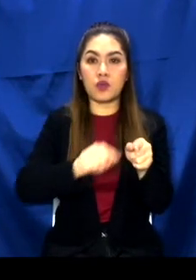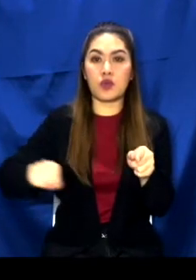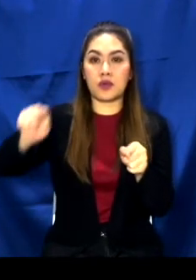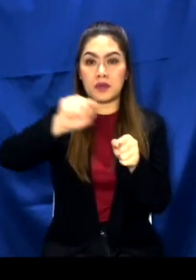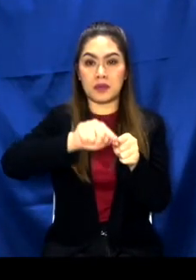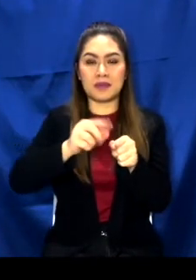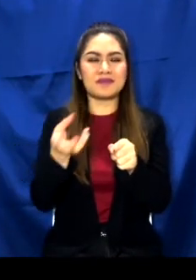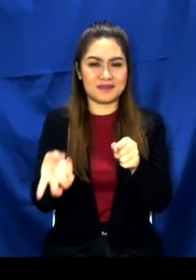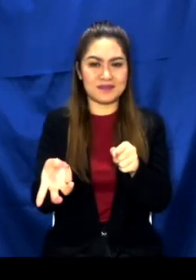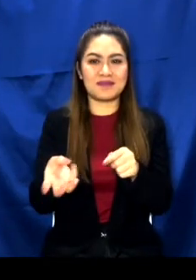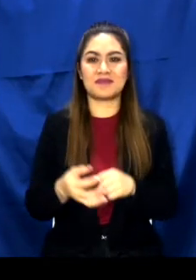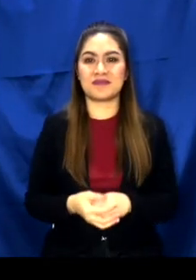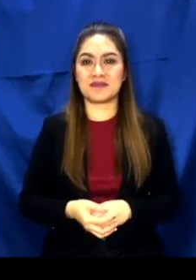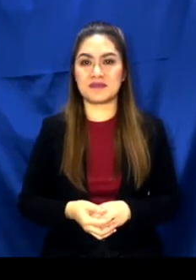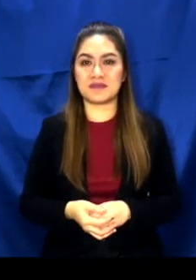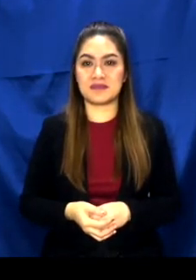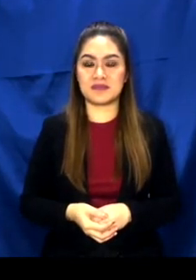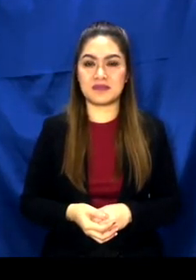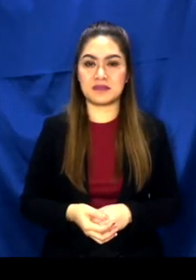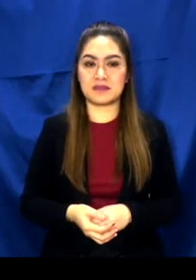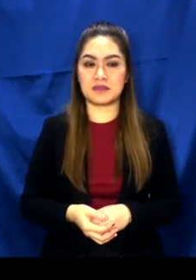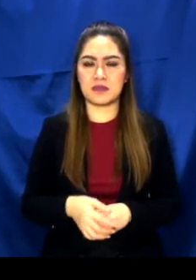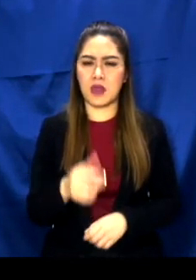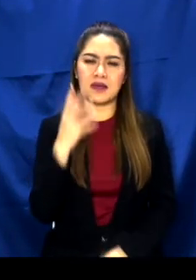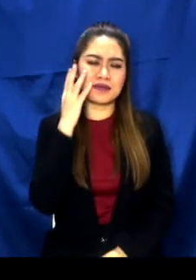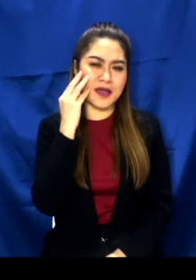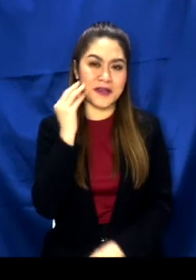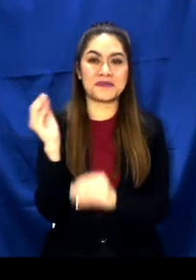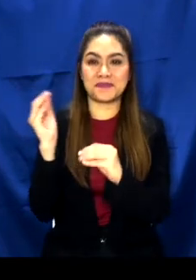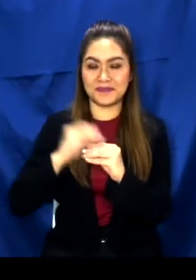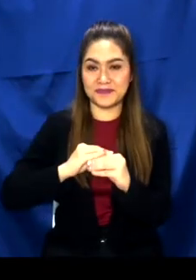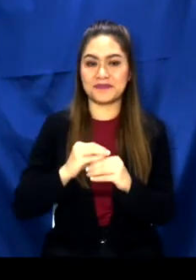รงนี้นิดนึงเพื่อให้งานมันดูน่ารักมากขึ้น